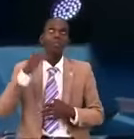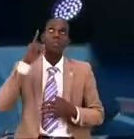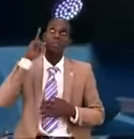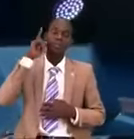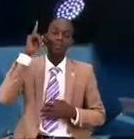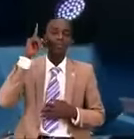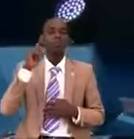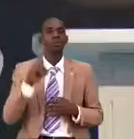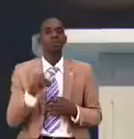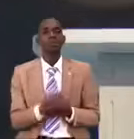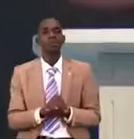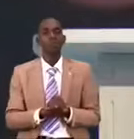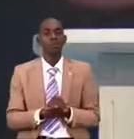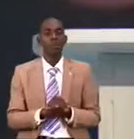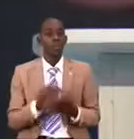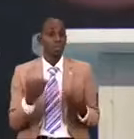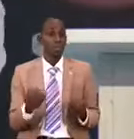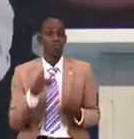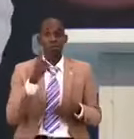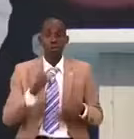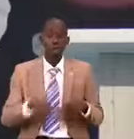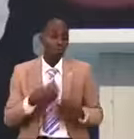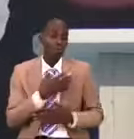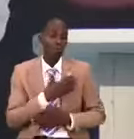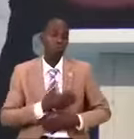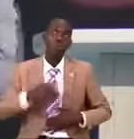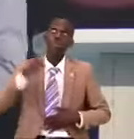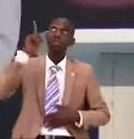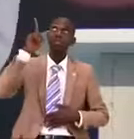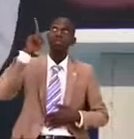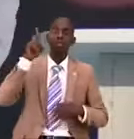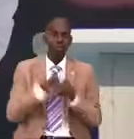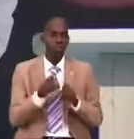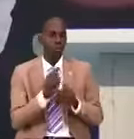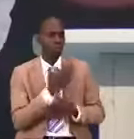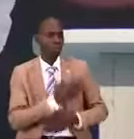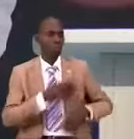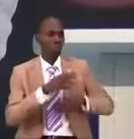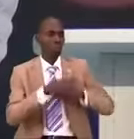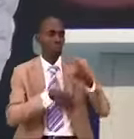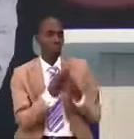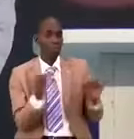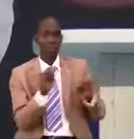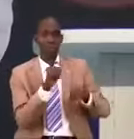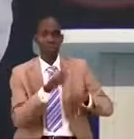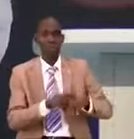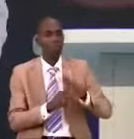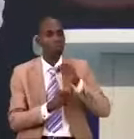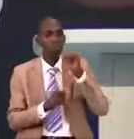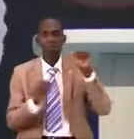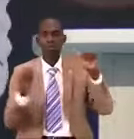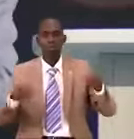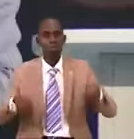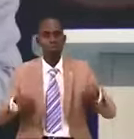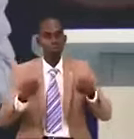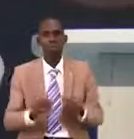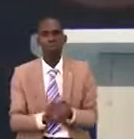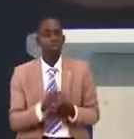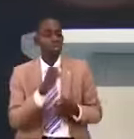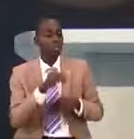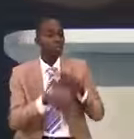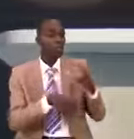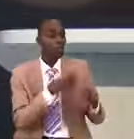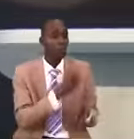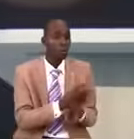plaire au Seigneur pleure au monde au même moment le monde a plusieurs types de musique et si tu danses à la musique de